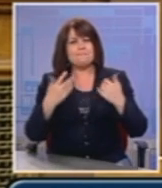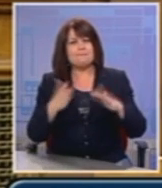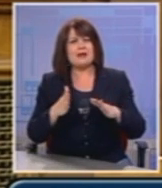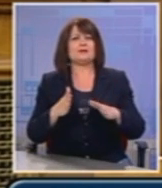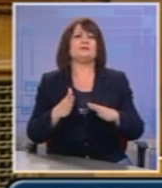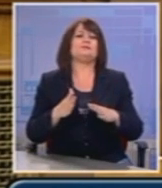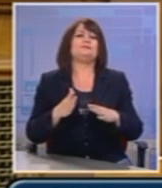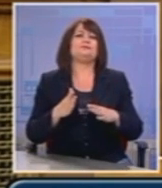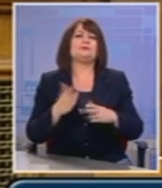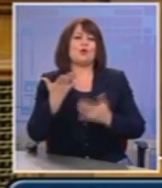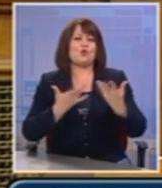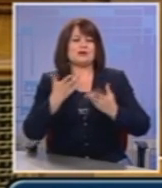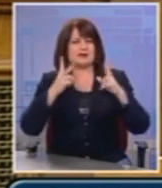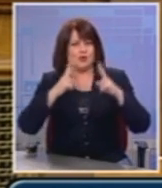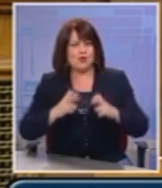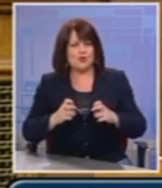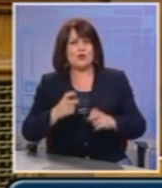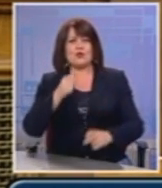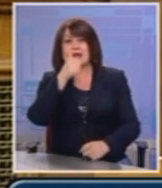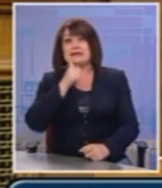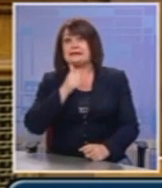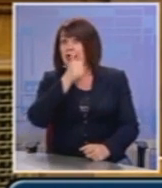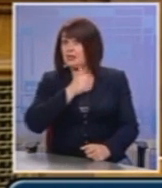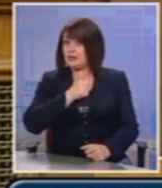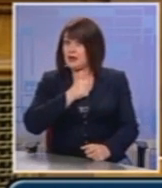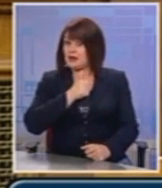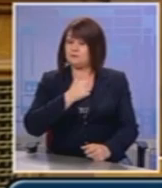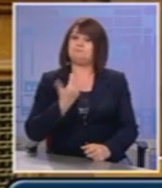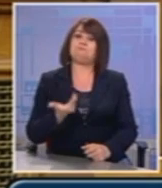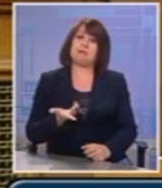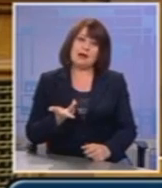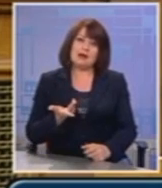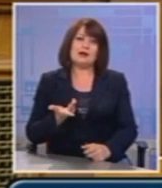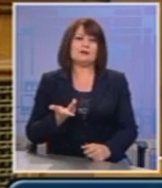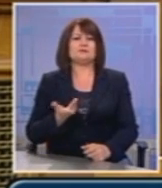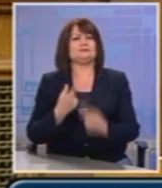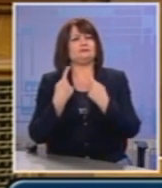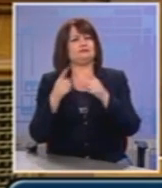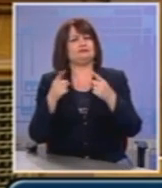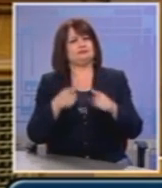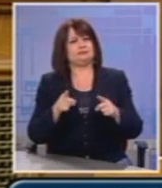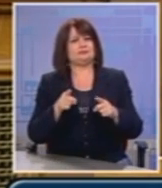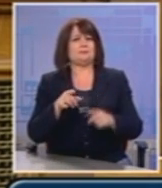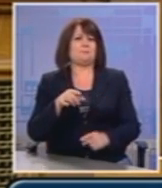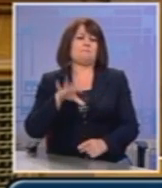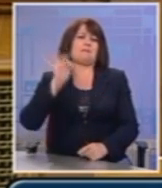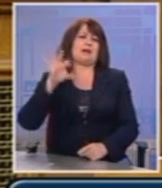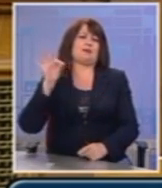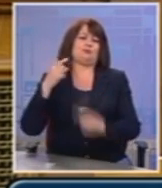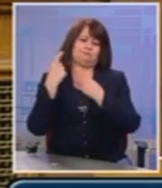έλεγχο του χρέους στην ισλανδία αλλά αυτές είναι εντελώς διαφορετικές περιπτώσεις